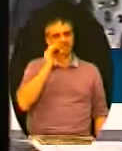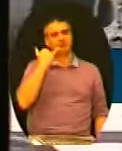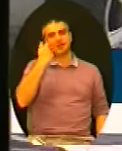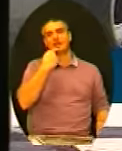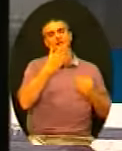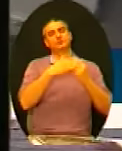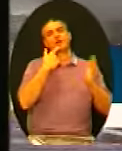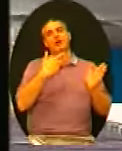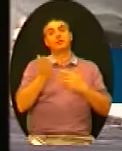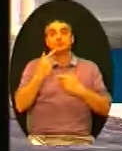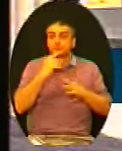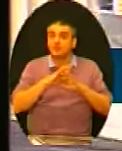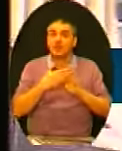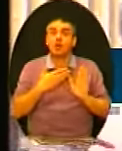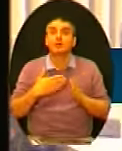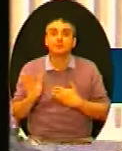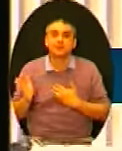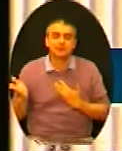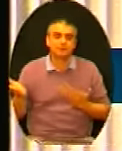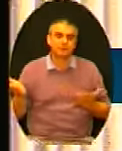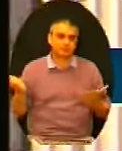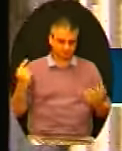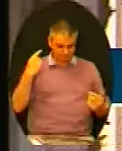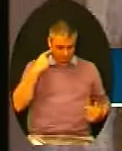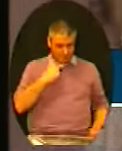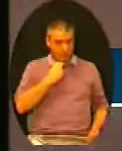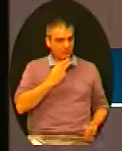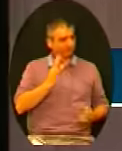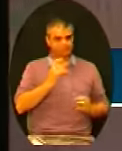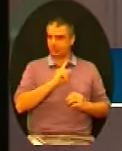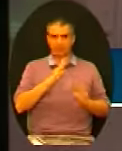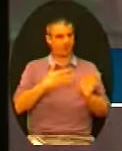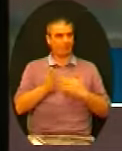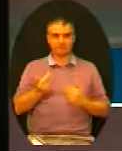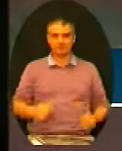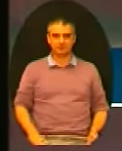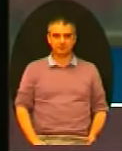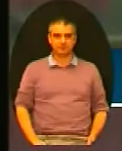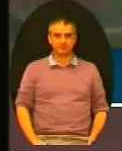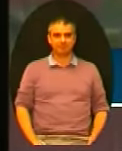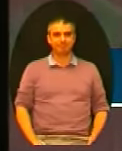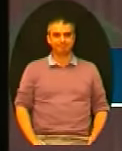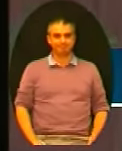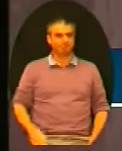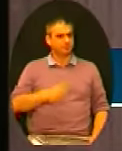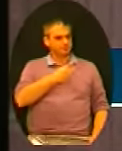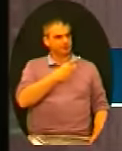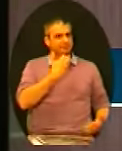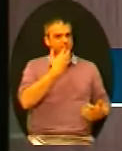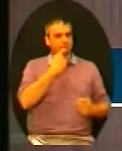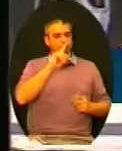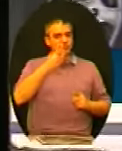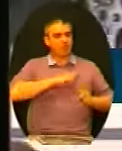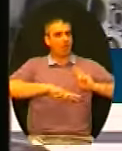בסדר. כלומר, הכל בסדר. כן. נשמע בכל, אבל זה ממש לא הכל בסדר. כן, אתה מתאר שעה